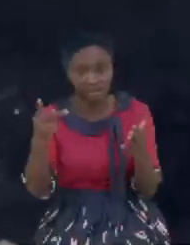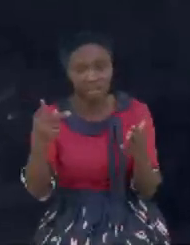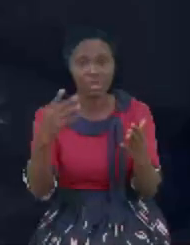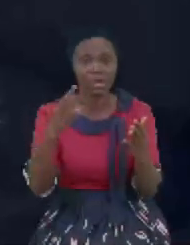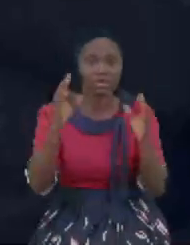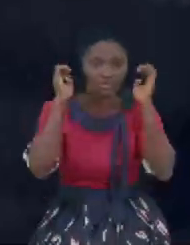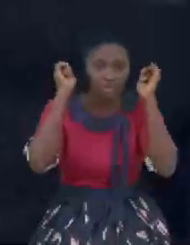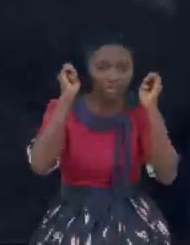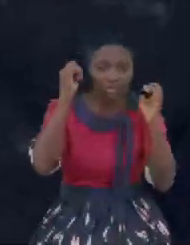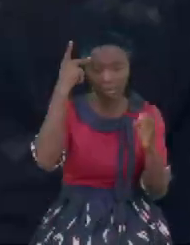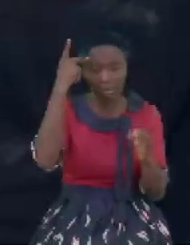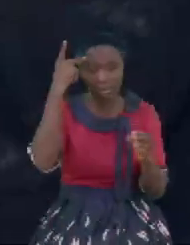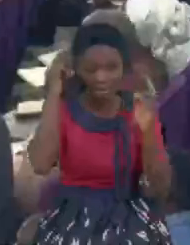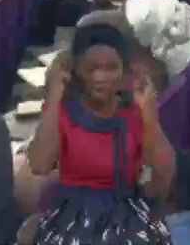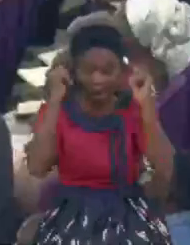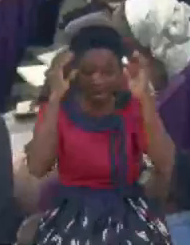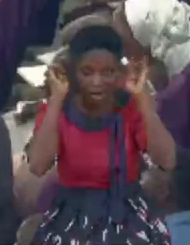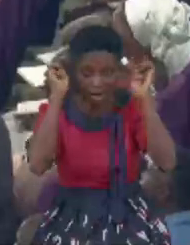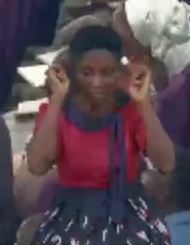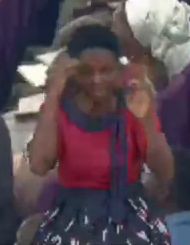Les instructions, les règles